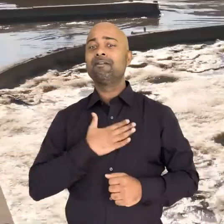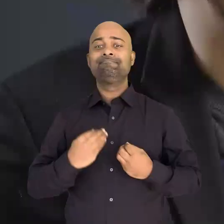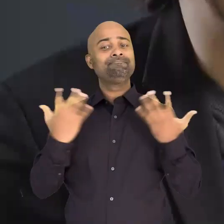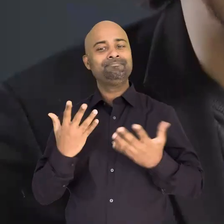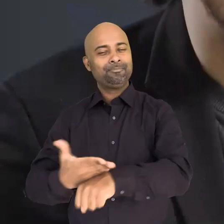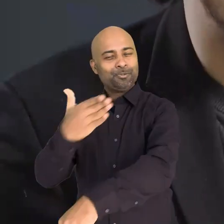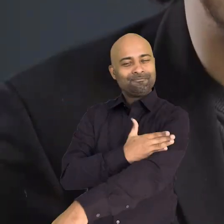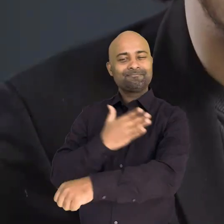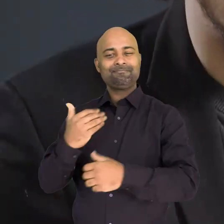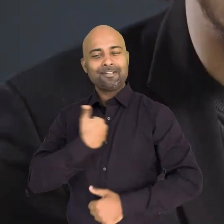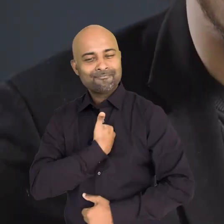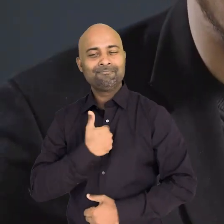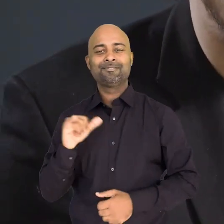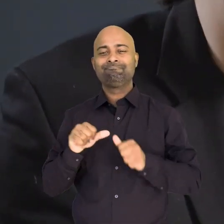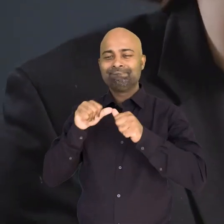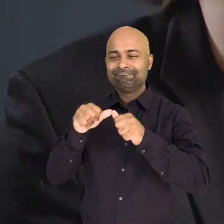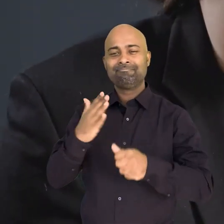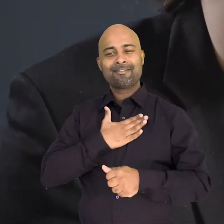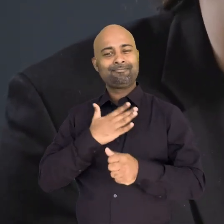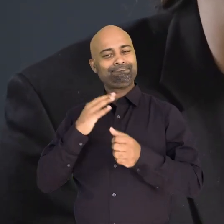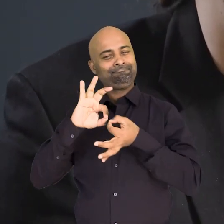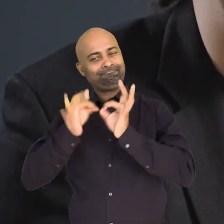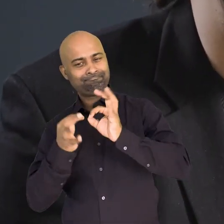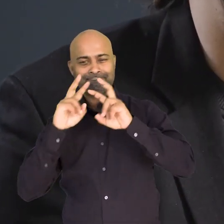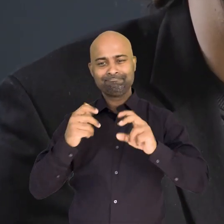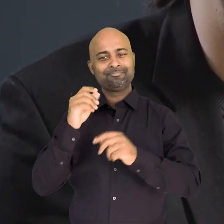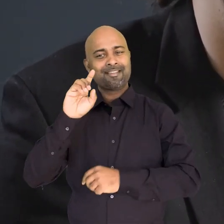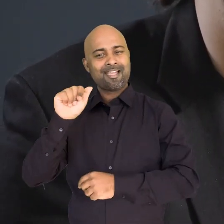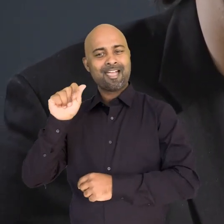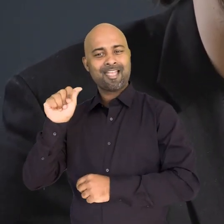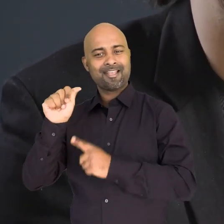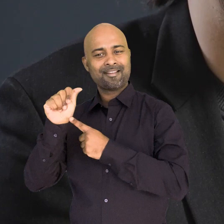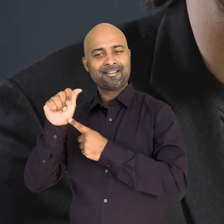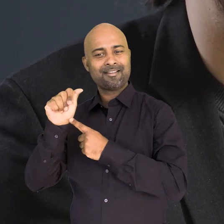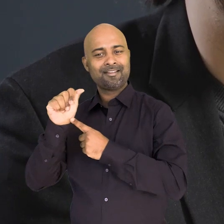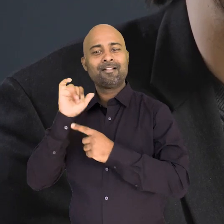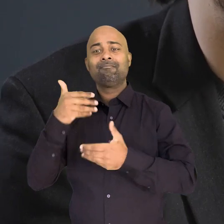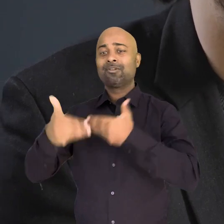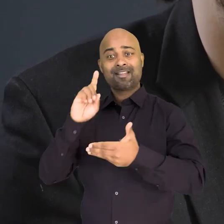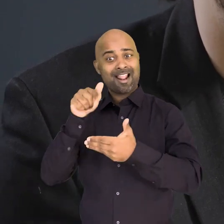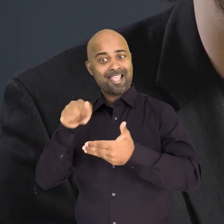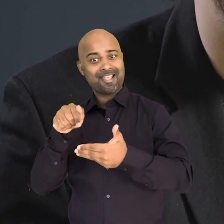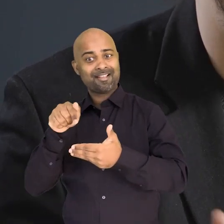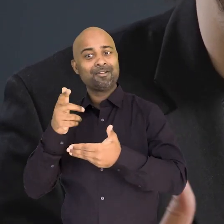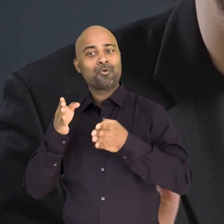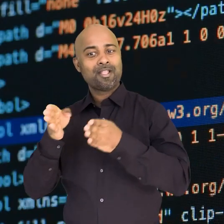Mes aspirations, c'est de me perfectionner, en fait, de continuer au niveau de l'interprétation de données,